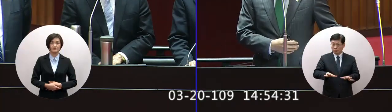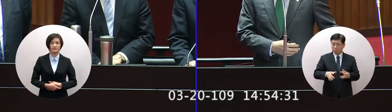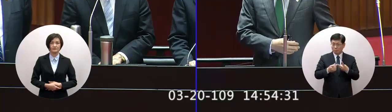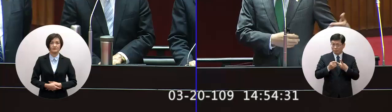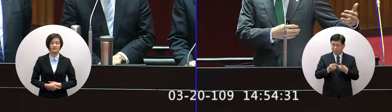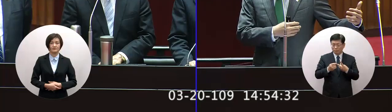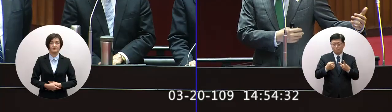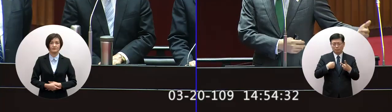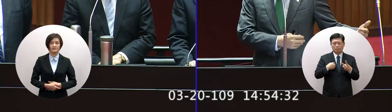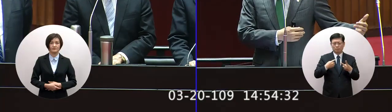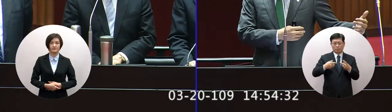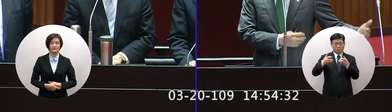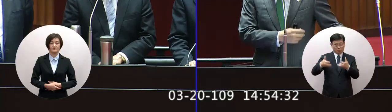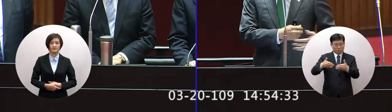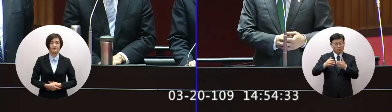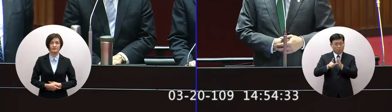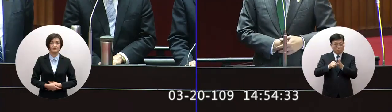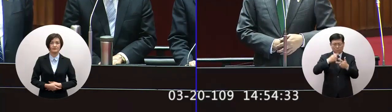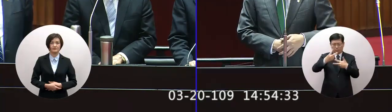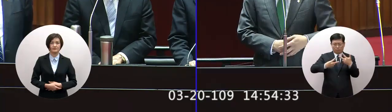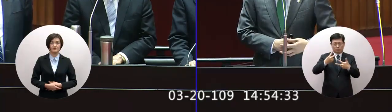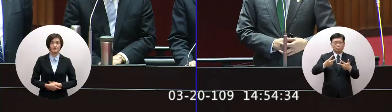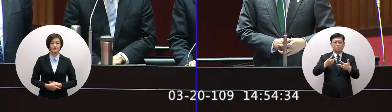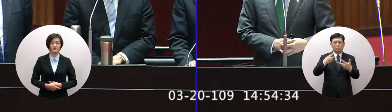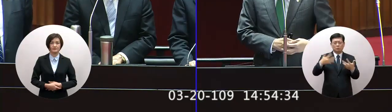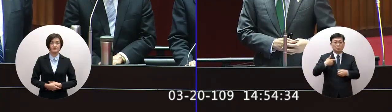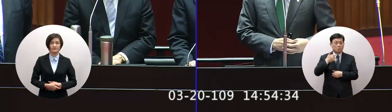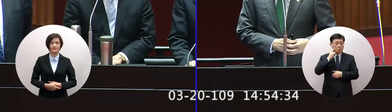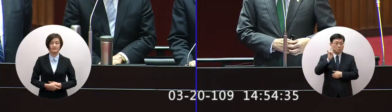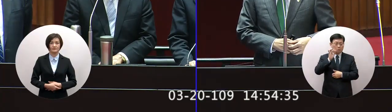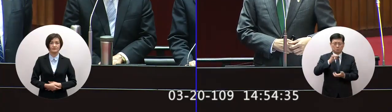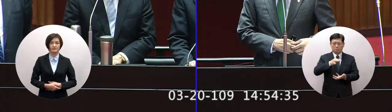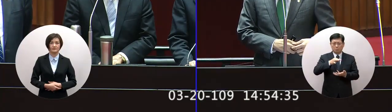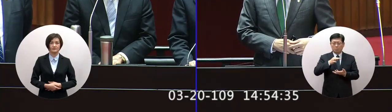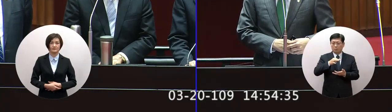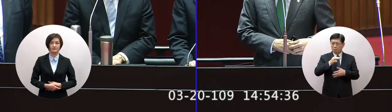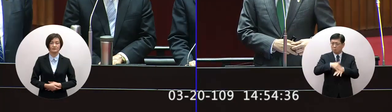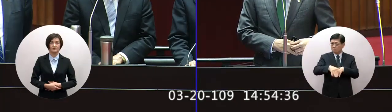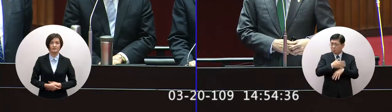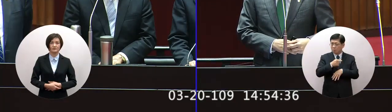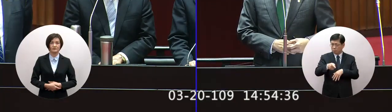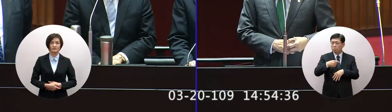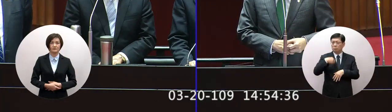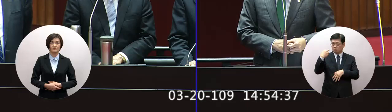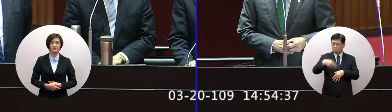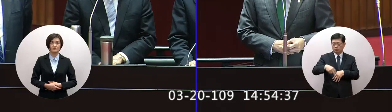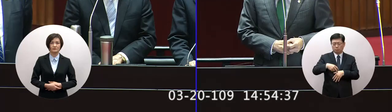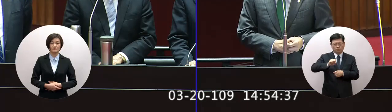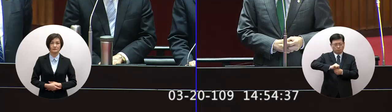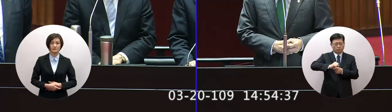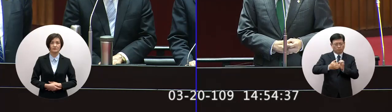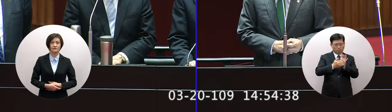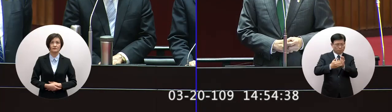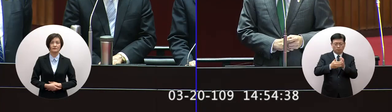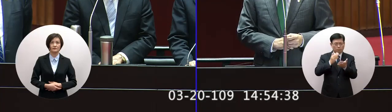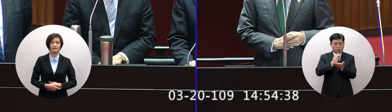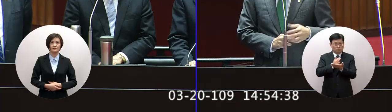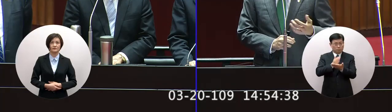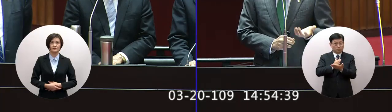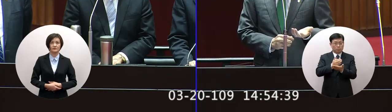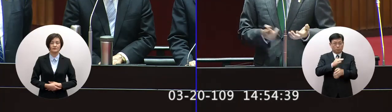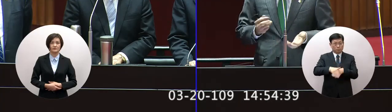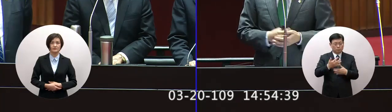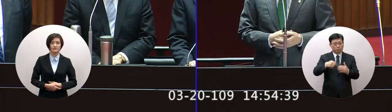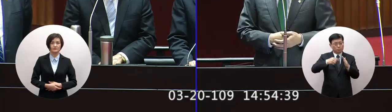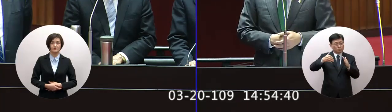一波我们在重要的关键两个礼拜，有些家长在关心有没有可能采取任何预防性停课的可能性，